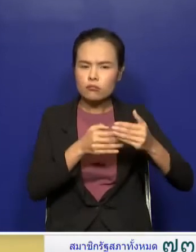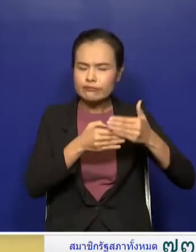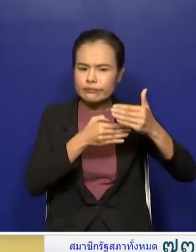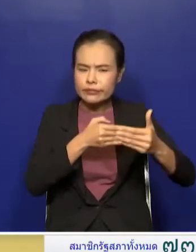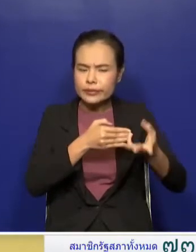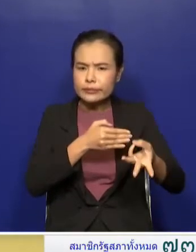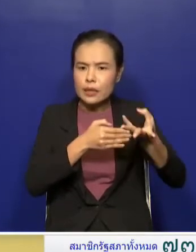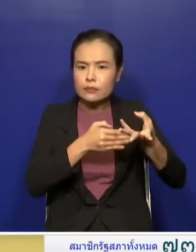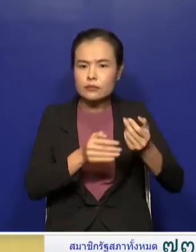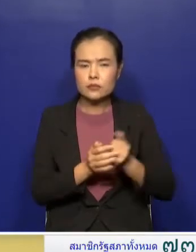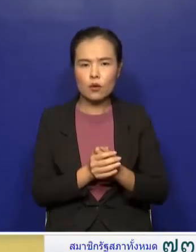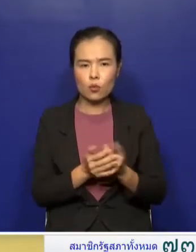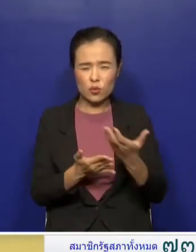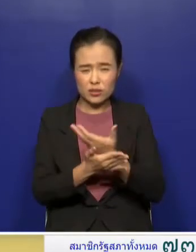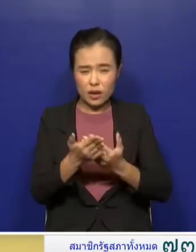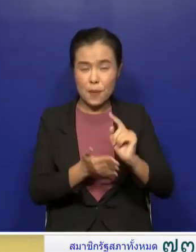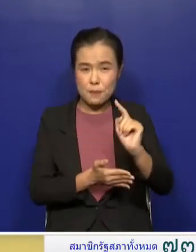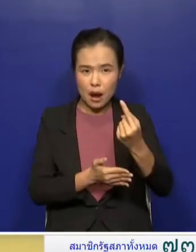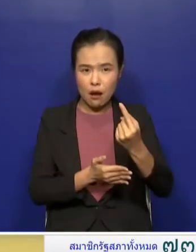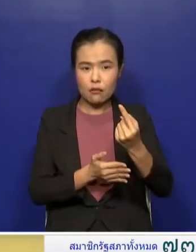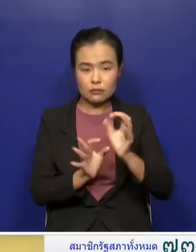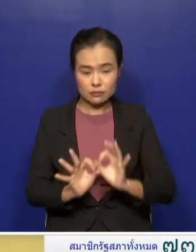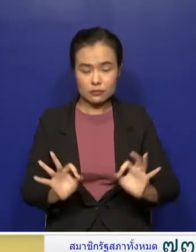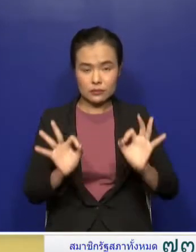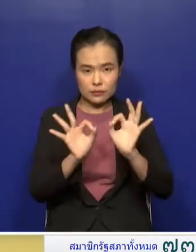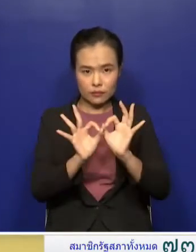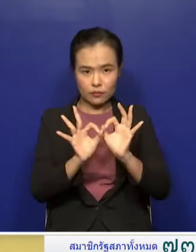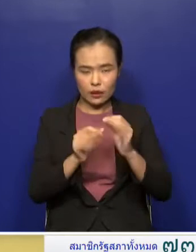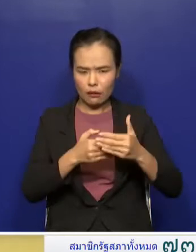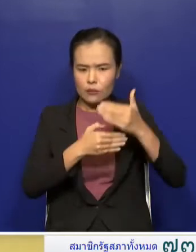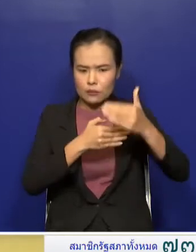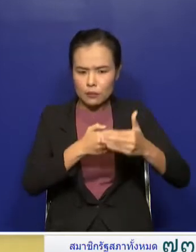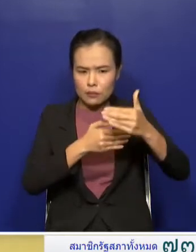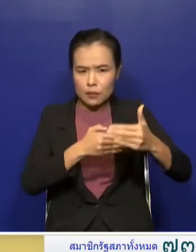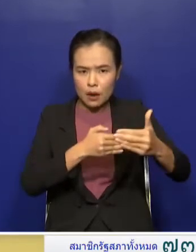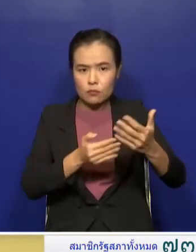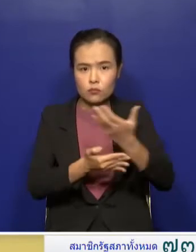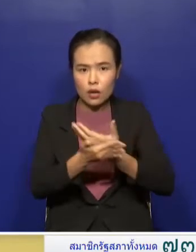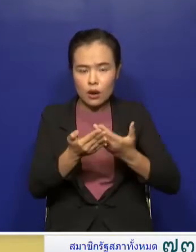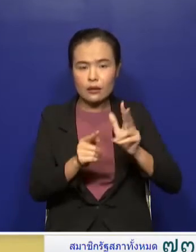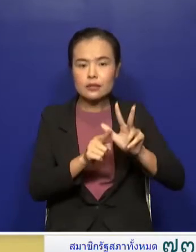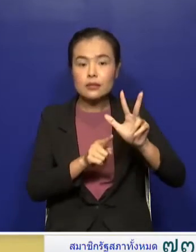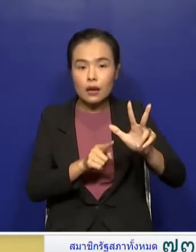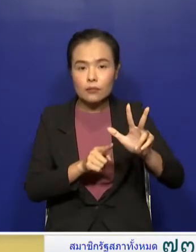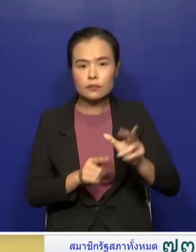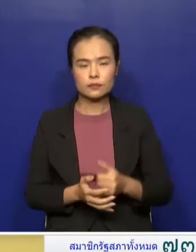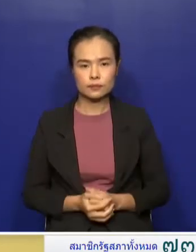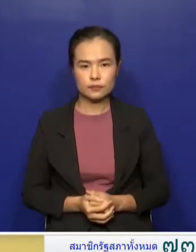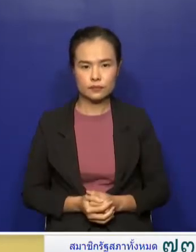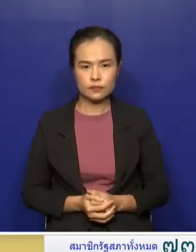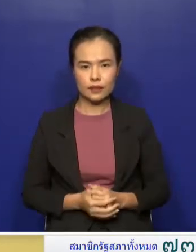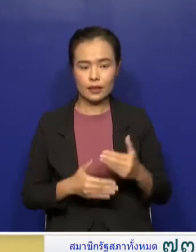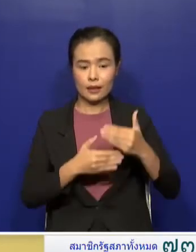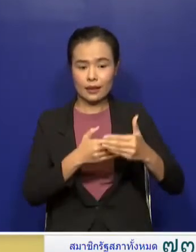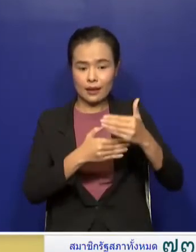ก็จะใช้วิญาณครั้งใหม่อีกครั้งใหญ่อีกถัดจากนั้นวิจารญาณครั้งใหญ่คือวาระที่ 3แต่ถ้าจัก